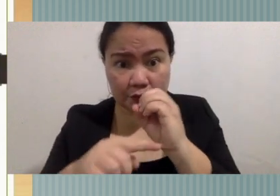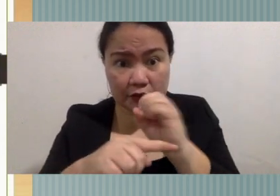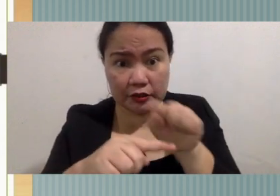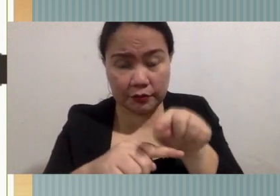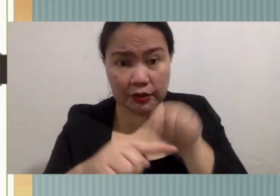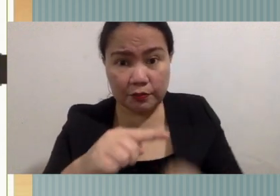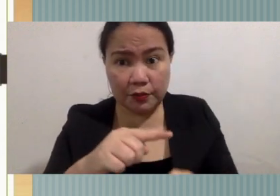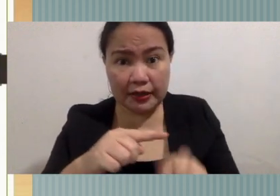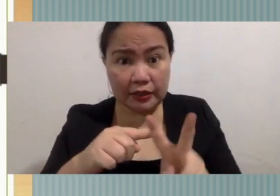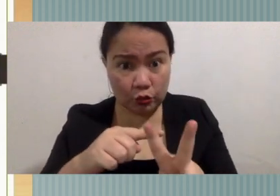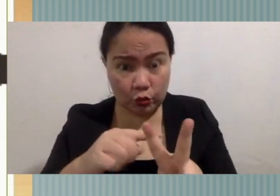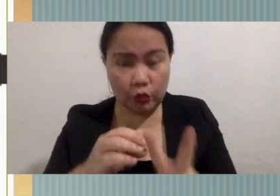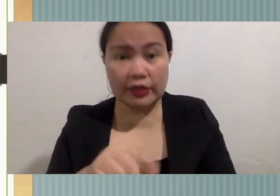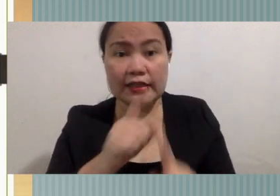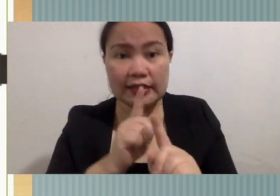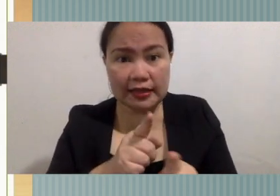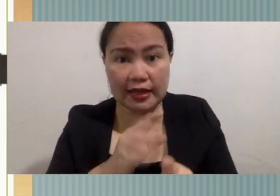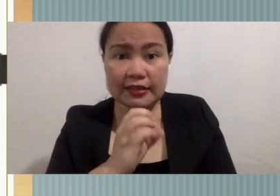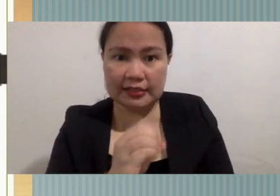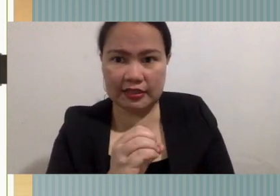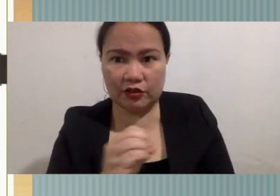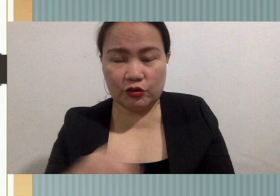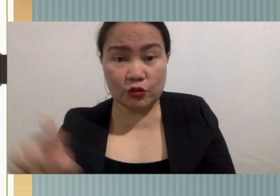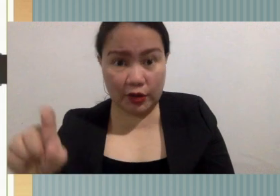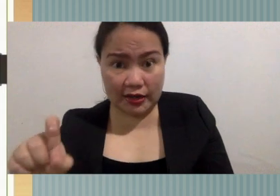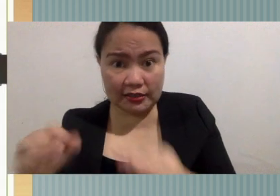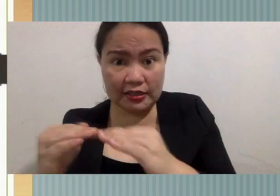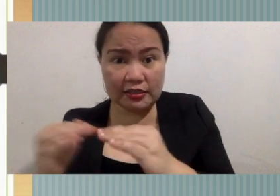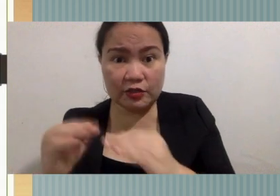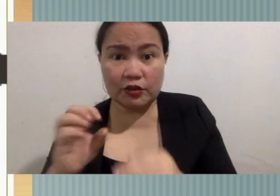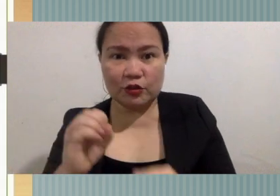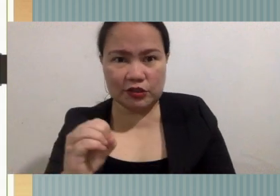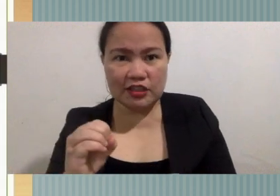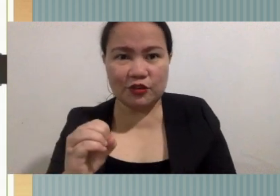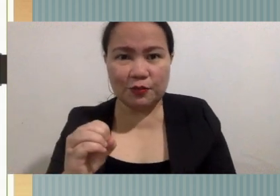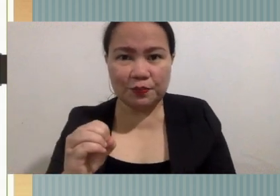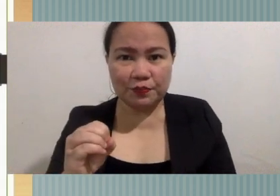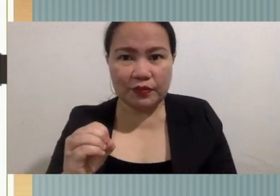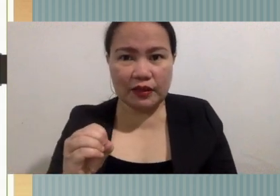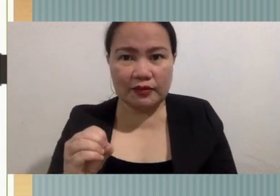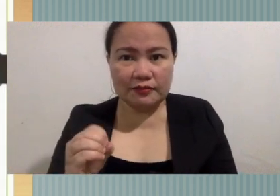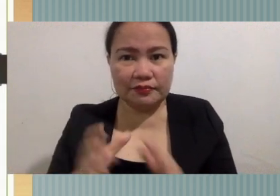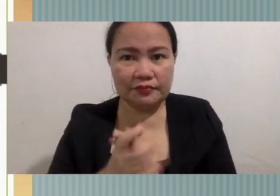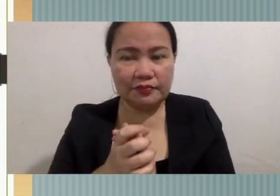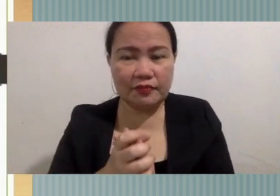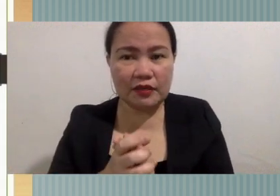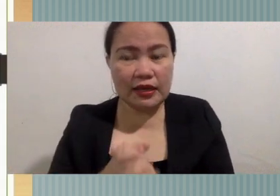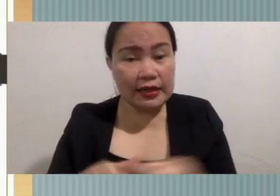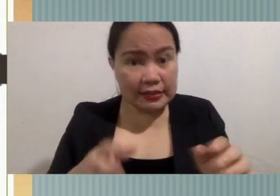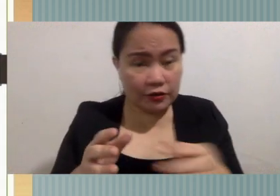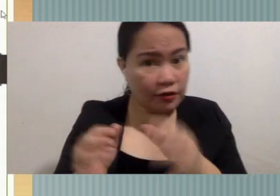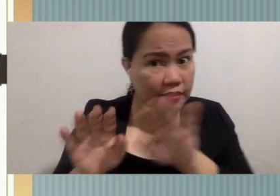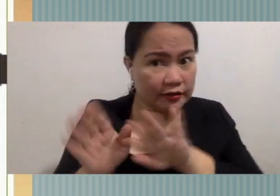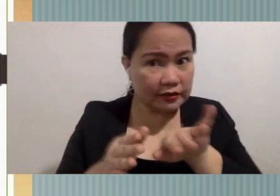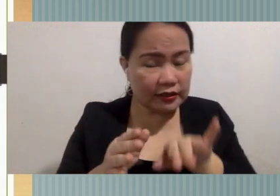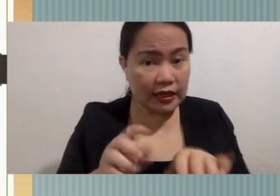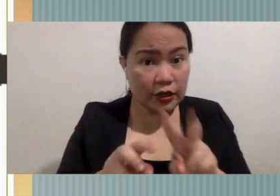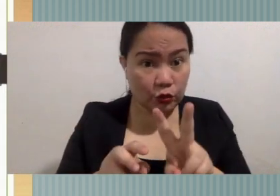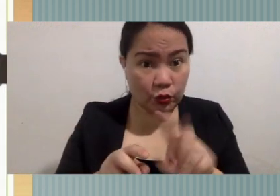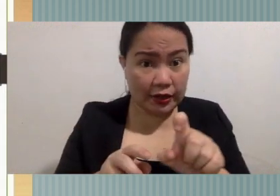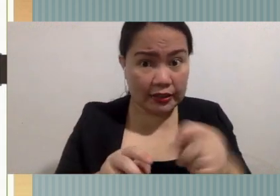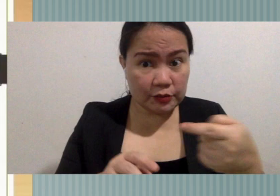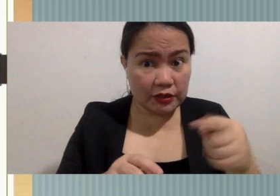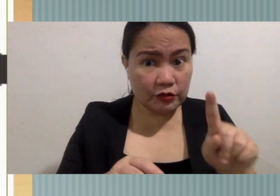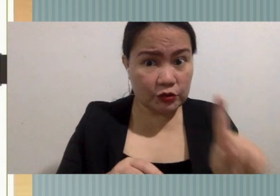So ito, 2x minus 1 is equal to 0. So, lipat muna natin si negative 1 dun sa kabila.